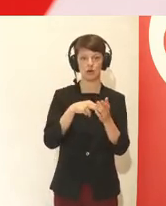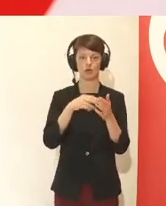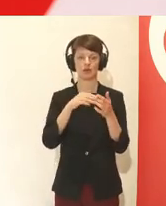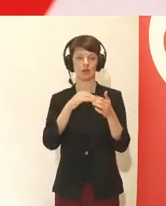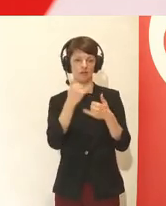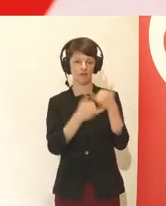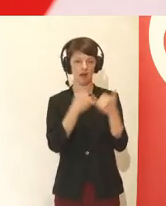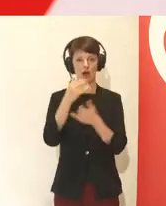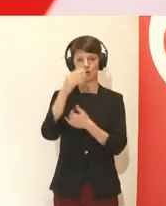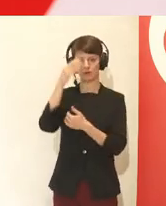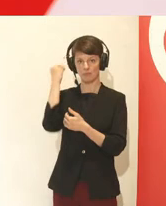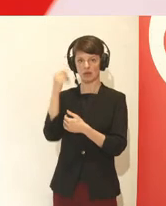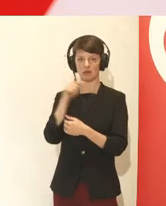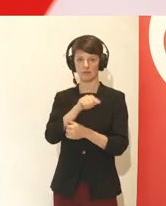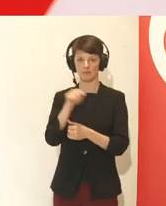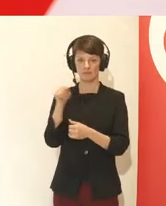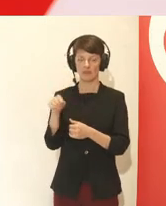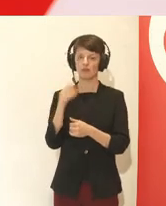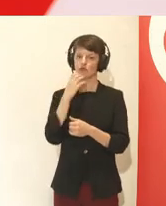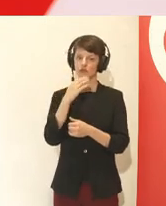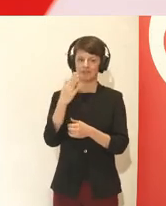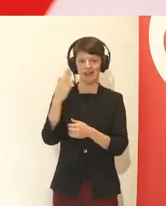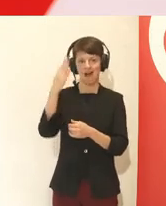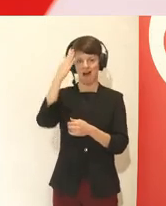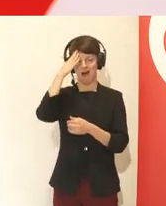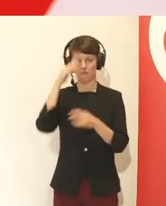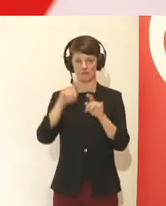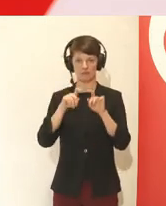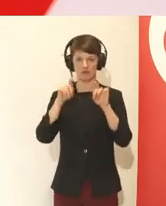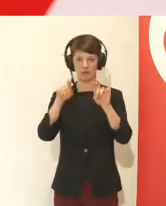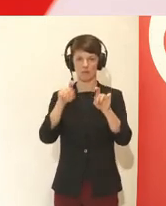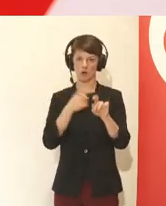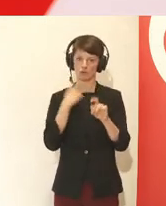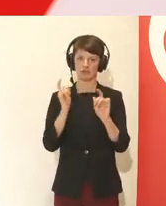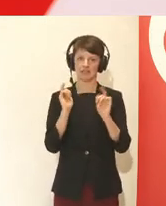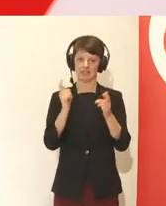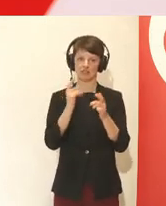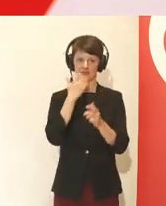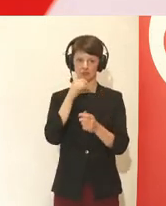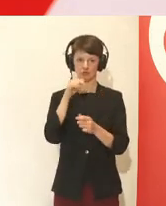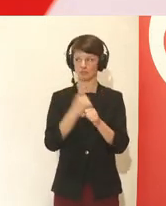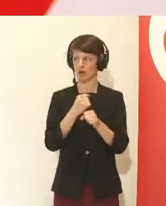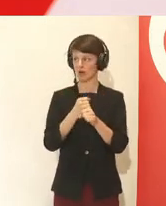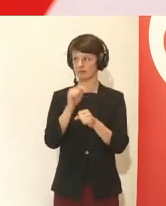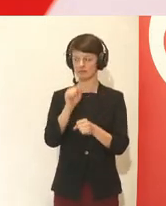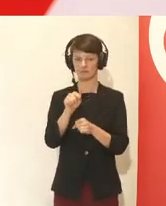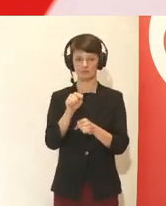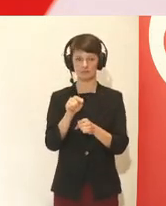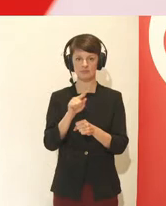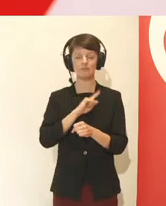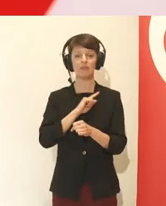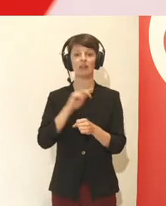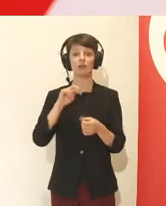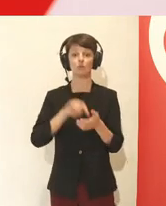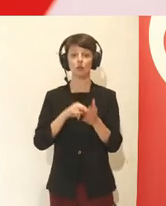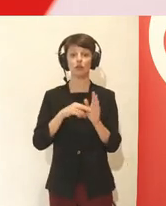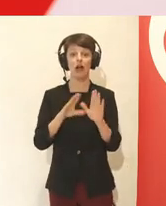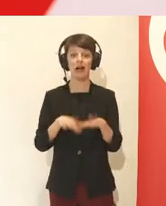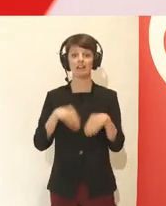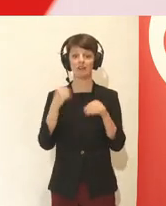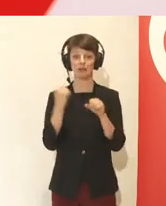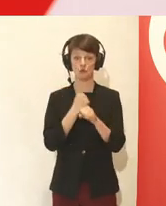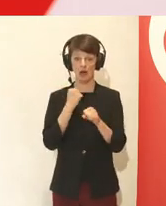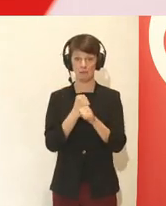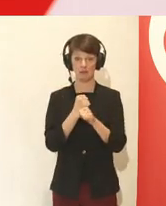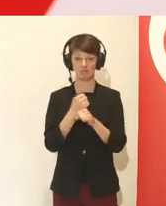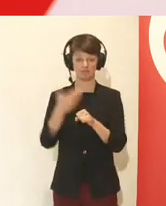zur zentralen angelegenheit unserer gesellschaft machen als ich politisch angefangen zu arbeiten